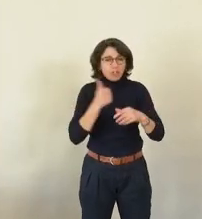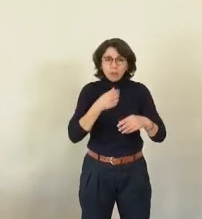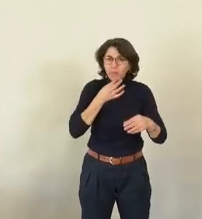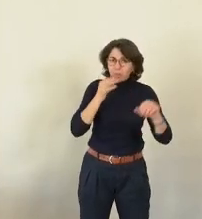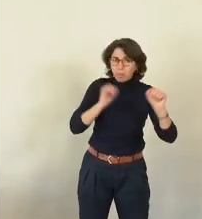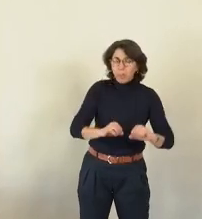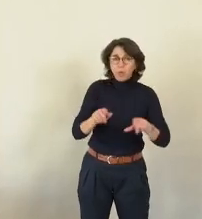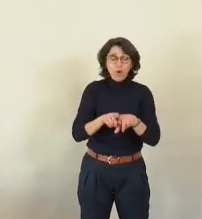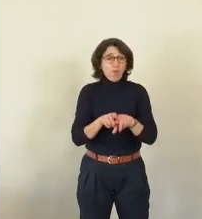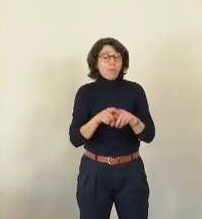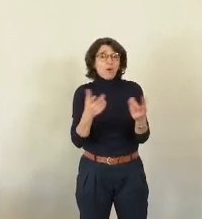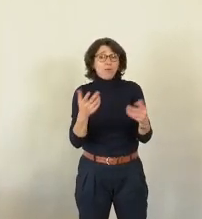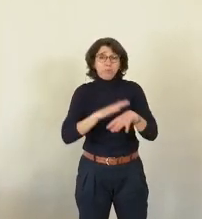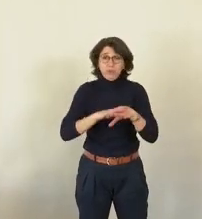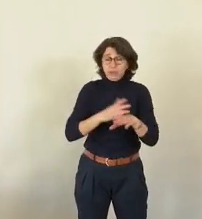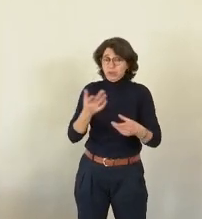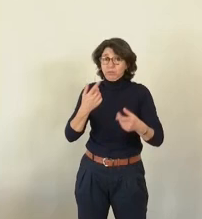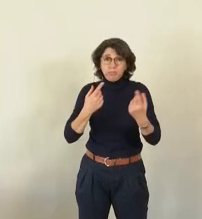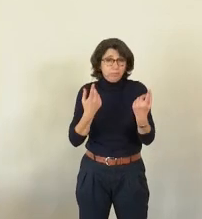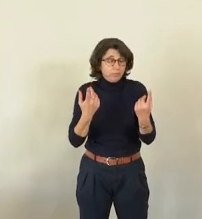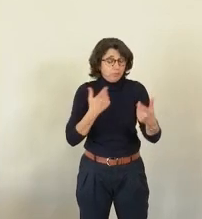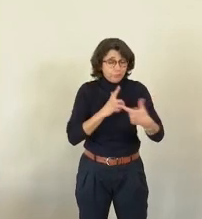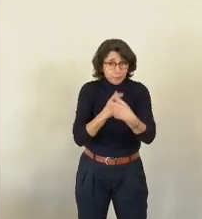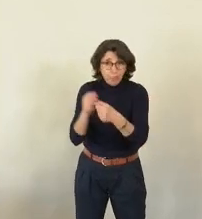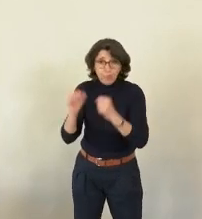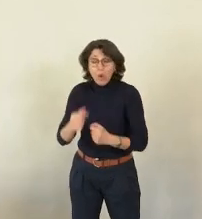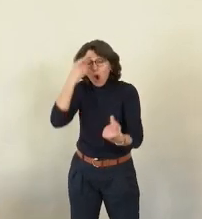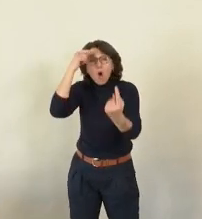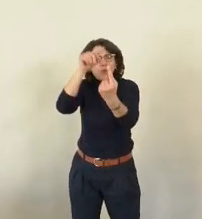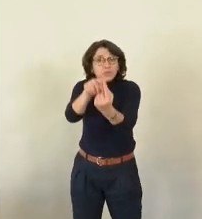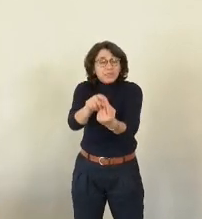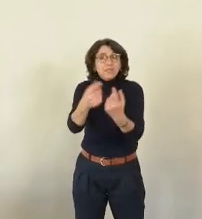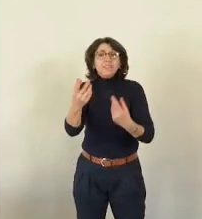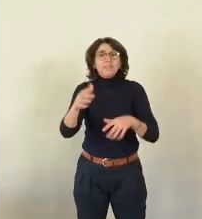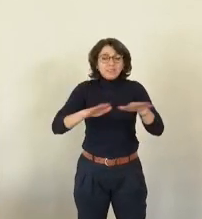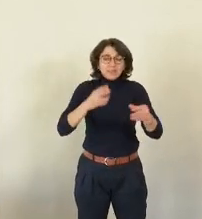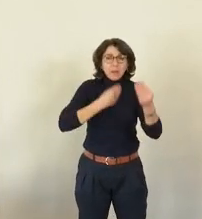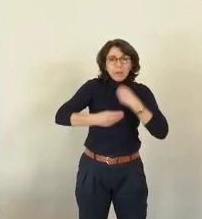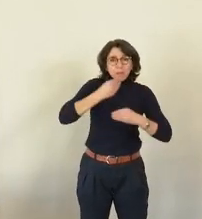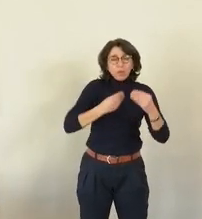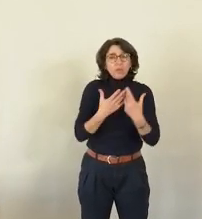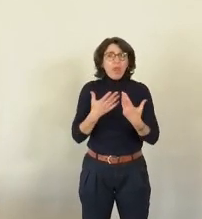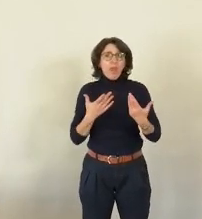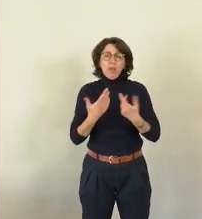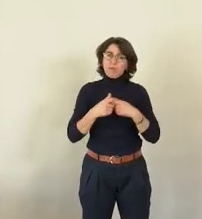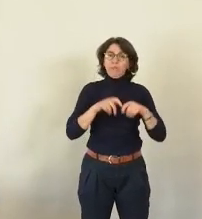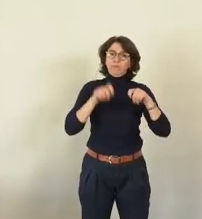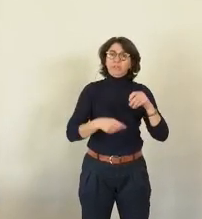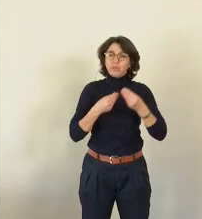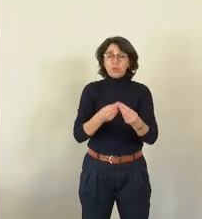majeur afin de transformer nos systèmes alimentaires et de sanctuariser le droit à l'alimentation pour toutes